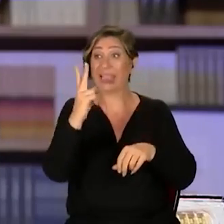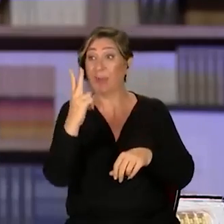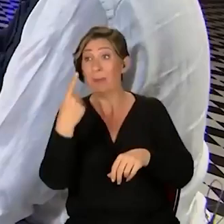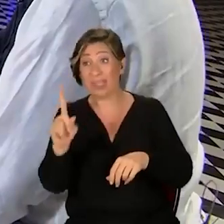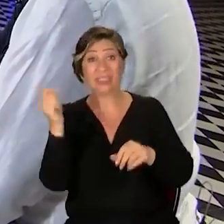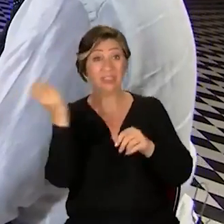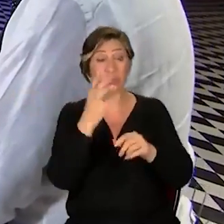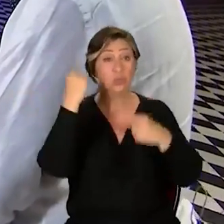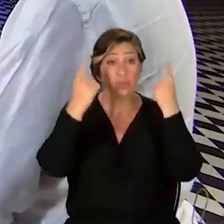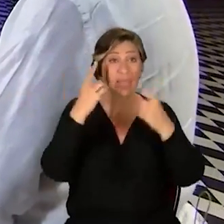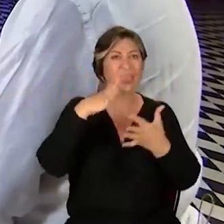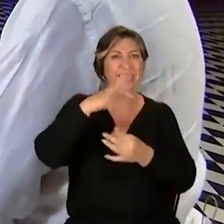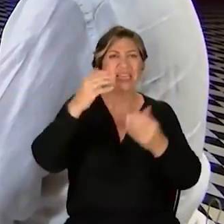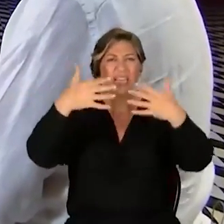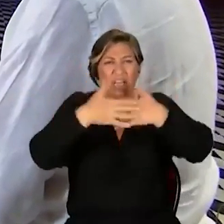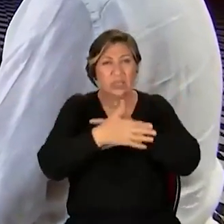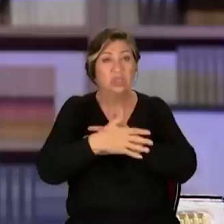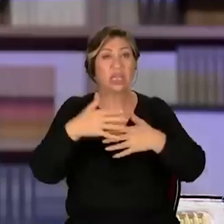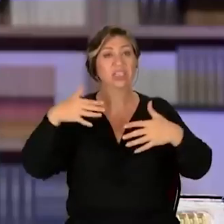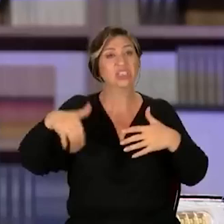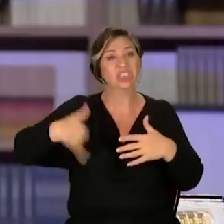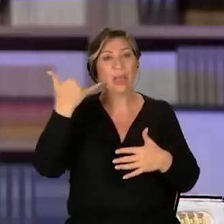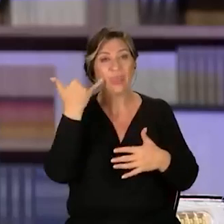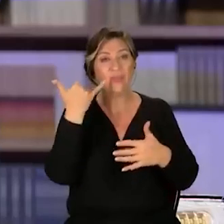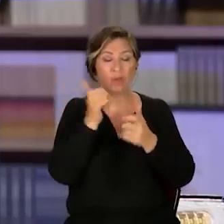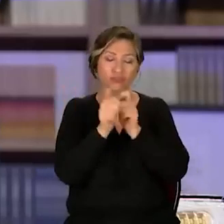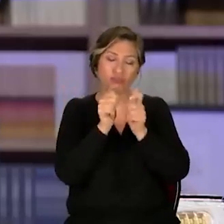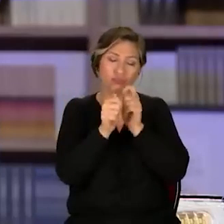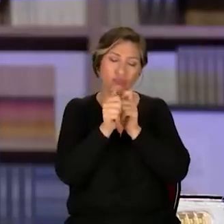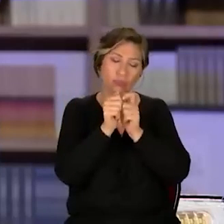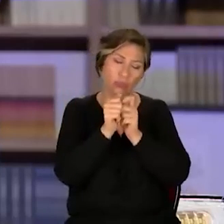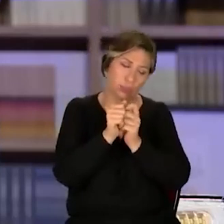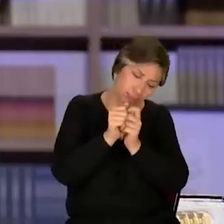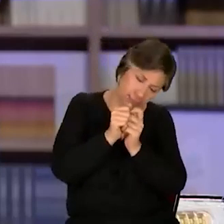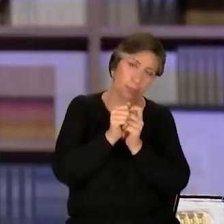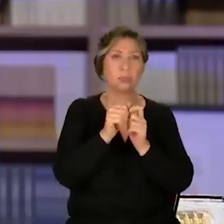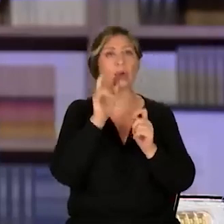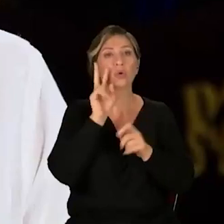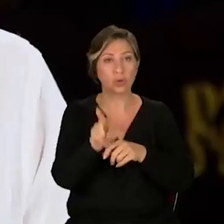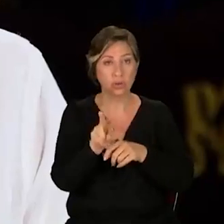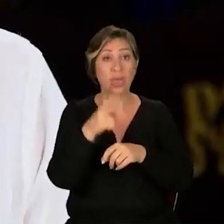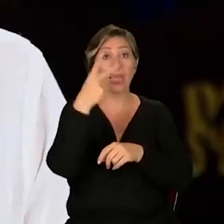daha fazla insanın gece cep telefonlarına sarılarak uyuduğunu ortaya koymuş.